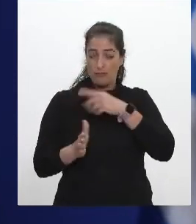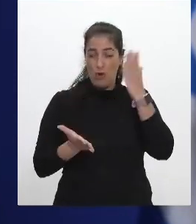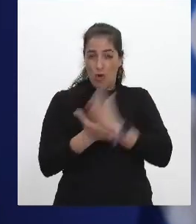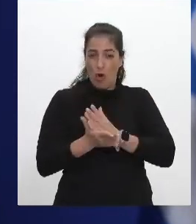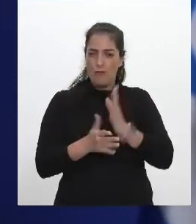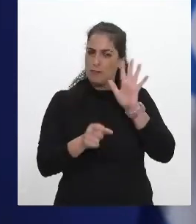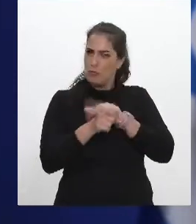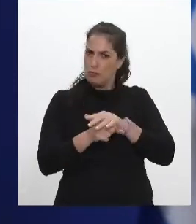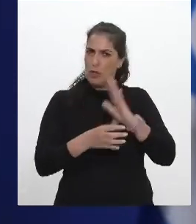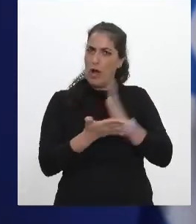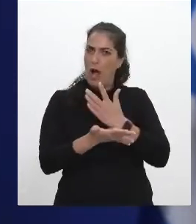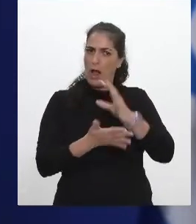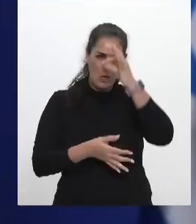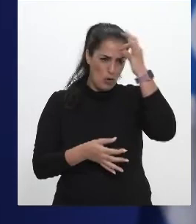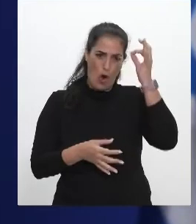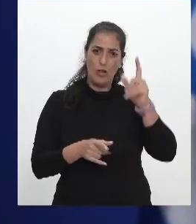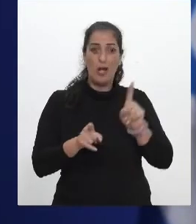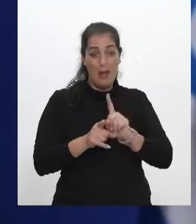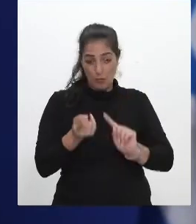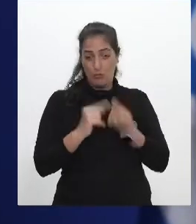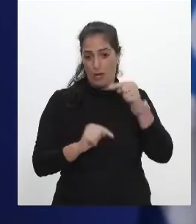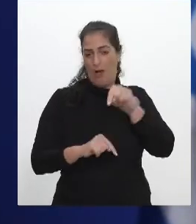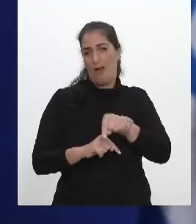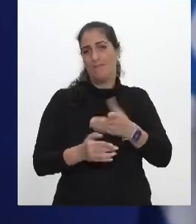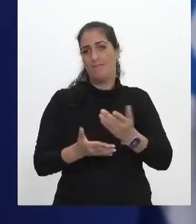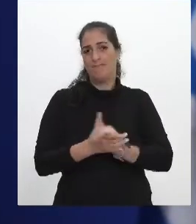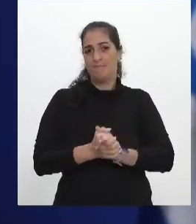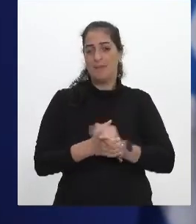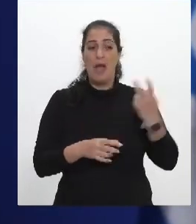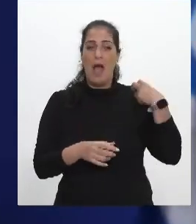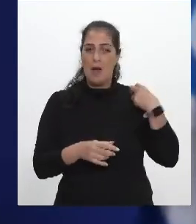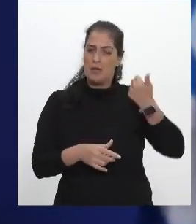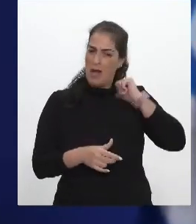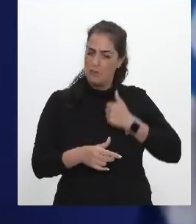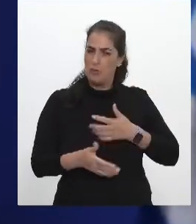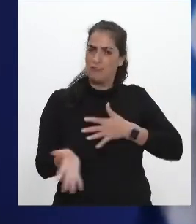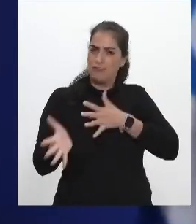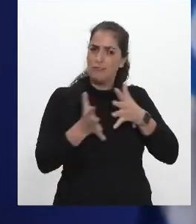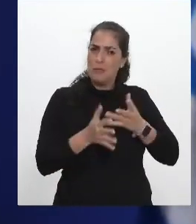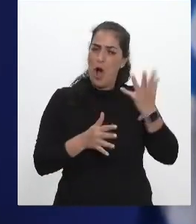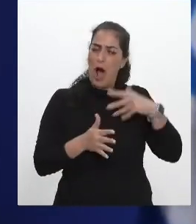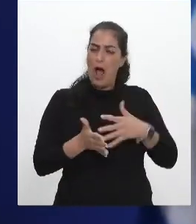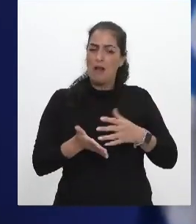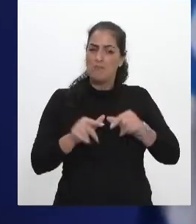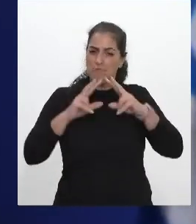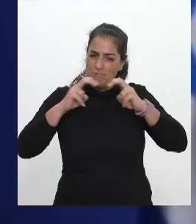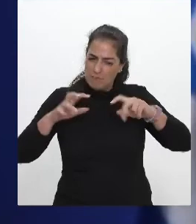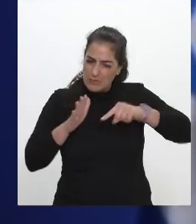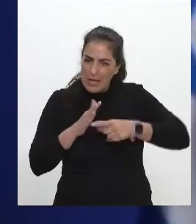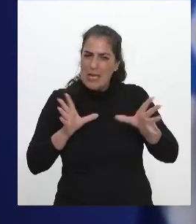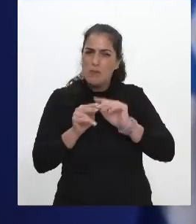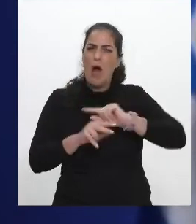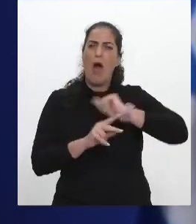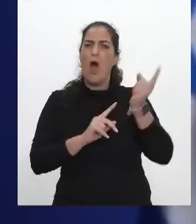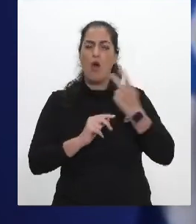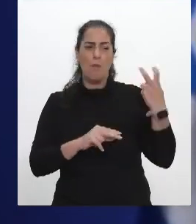החלטות גורליות כפי שקרה באירוע הזה רמתל דיבר אתמול על לקחי התחקיר עם כל מפקדי החטיבות